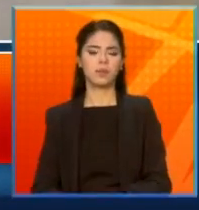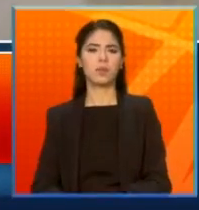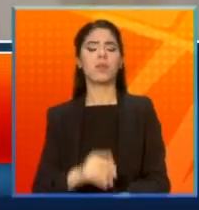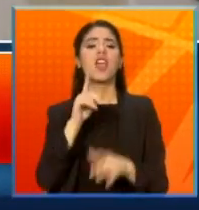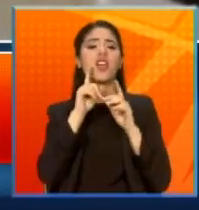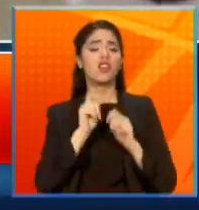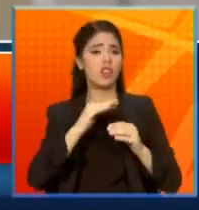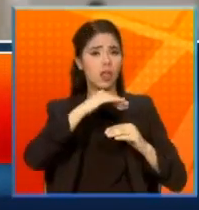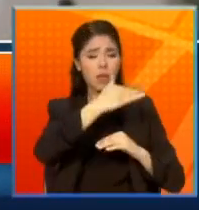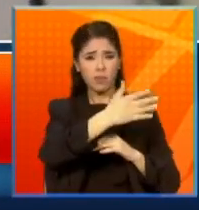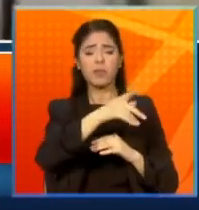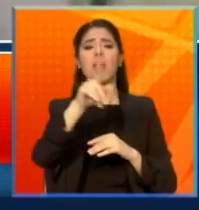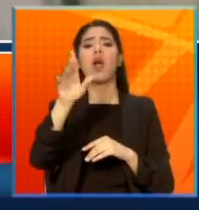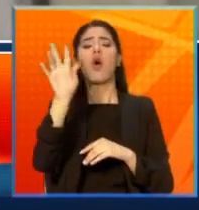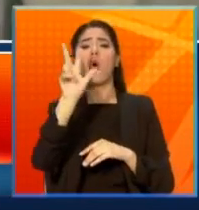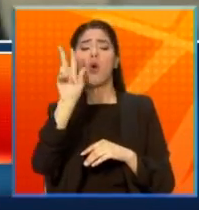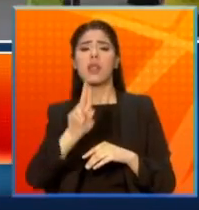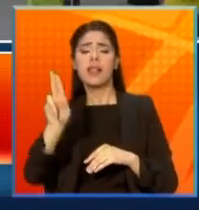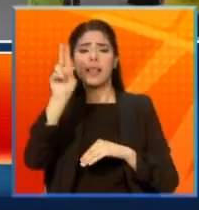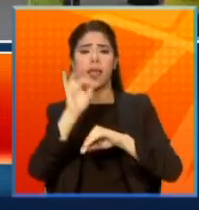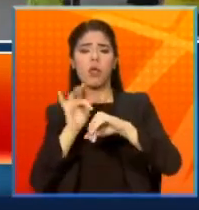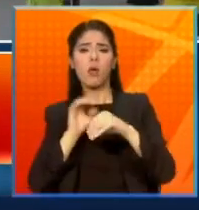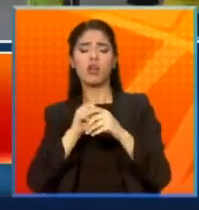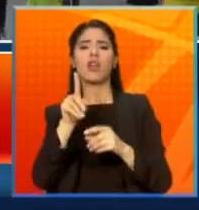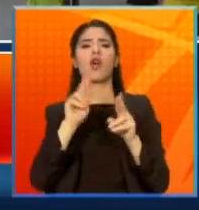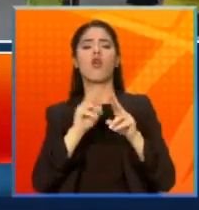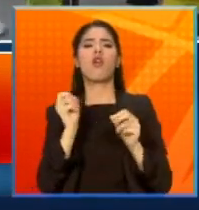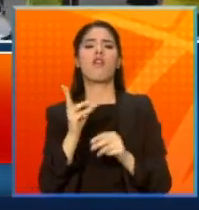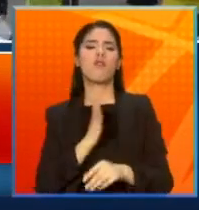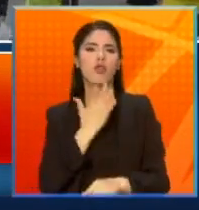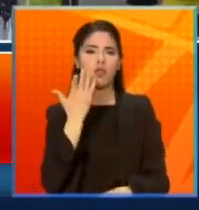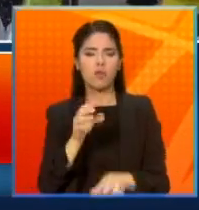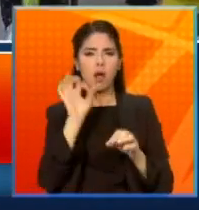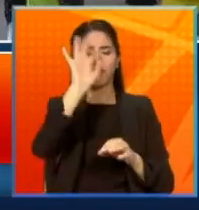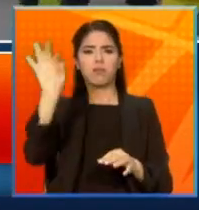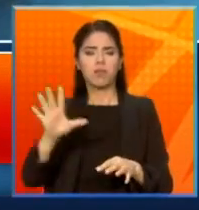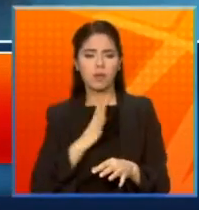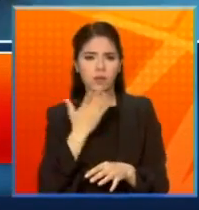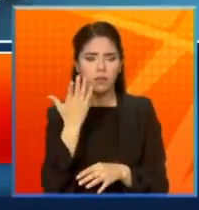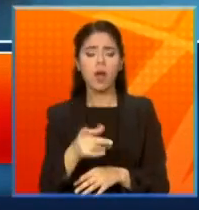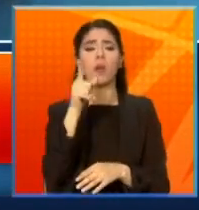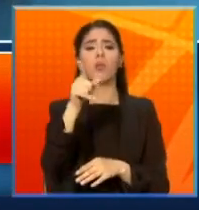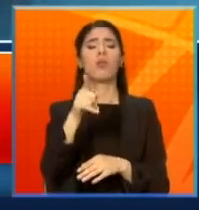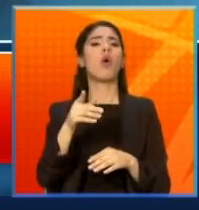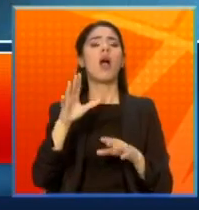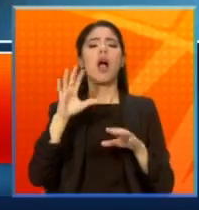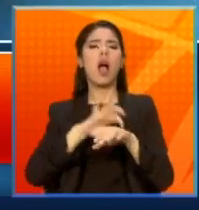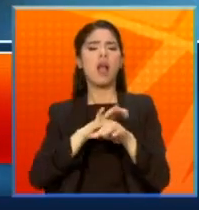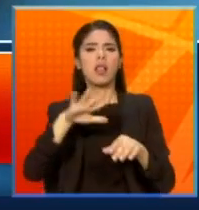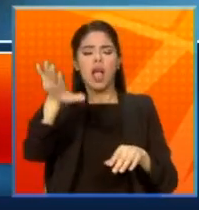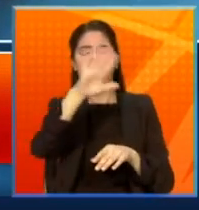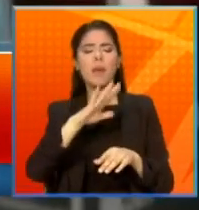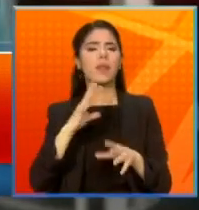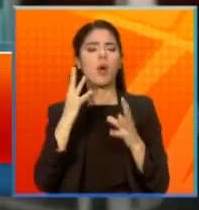Çin hariç 6 kıtada 37 ülkede koronavirüs vakaları tespit edildi. Hastalığa yakalananlar ve onlara temas edenler